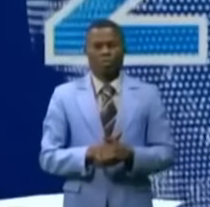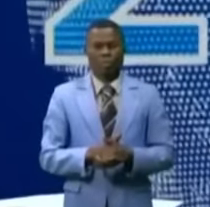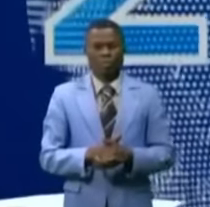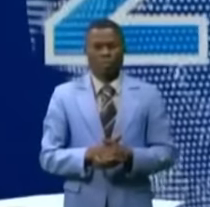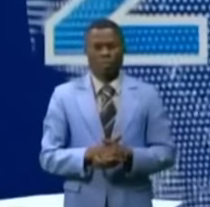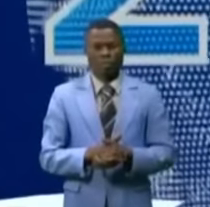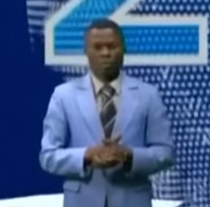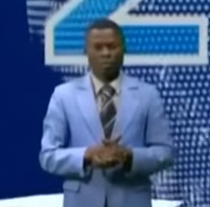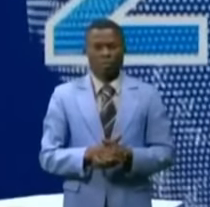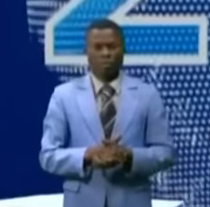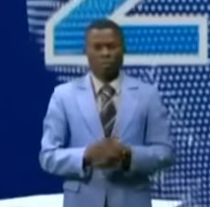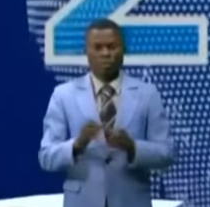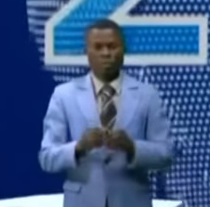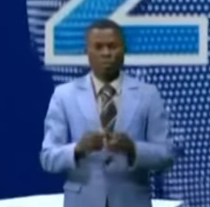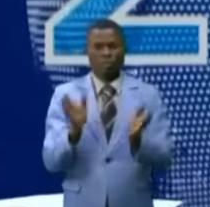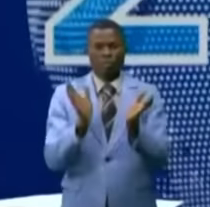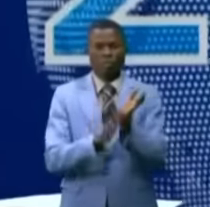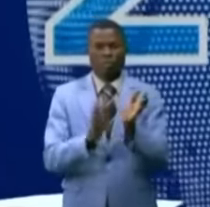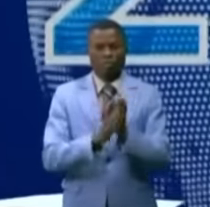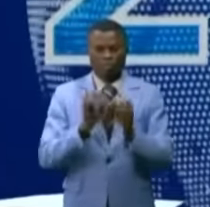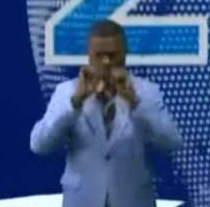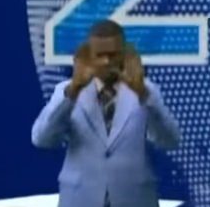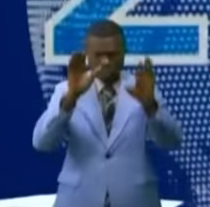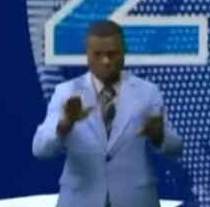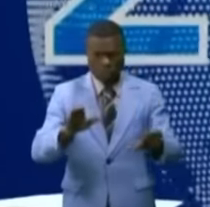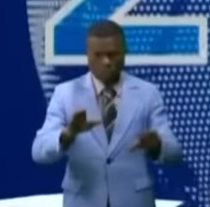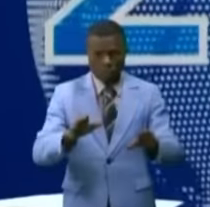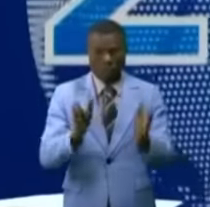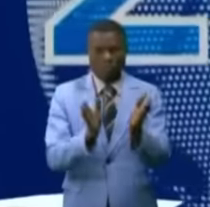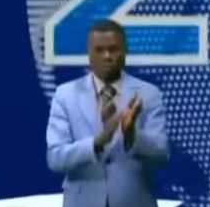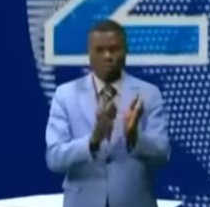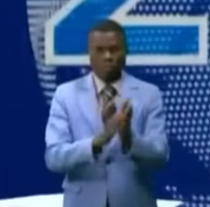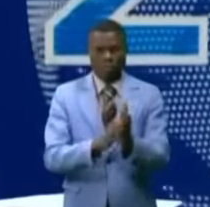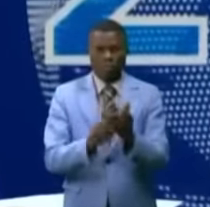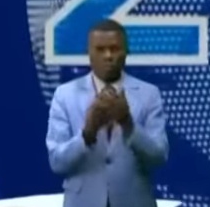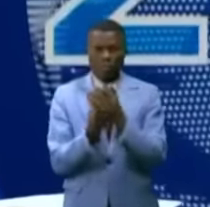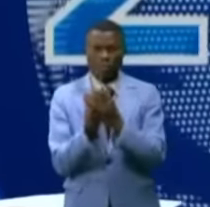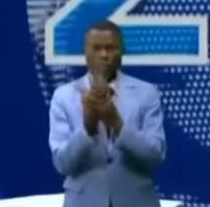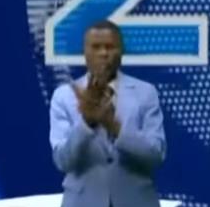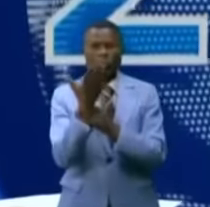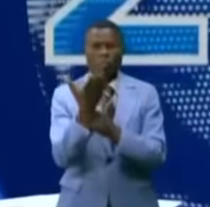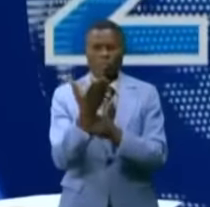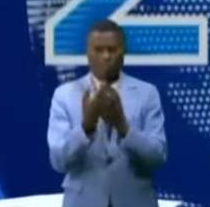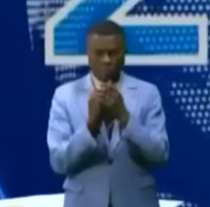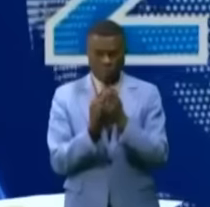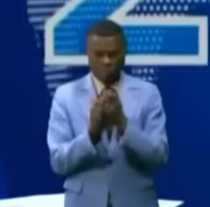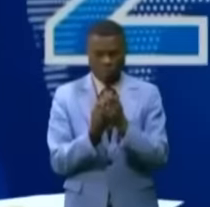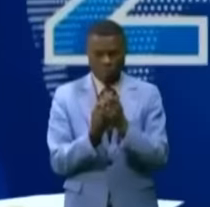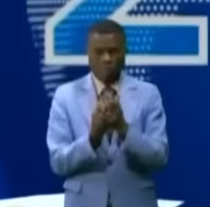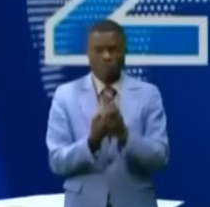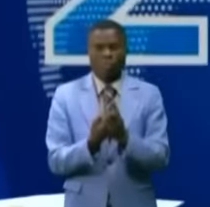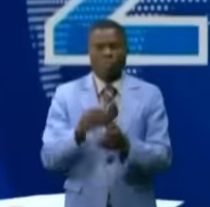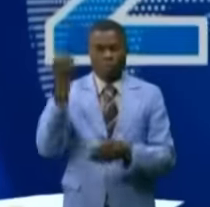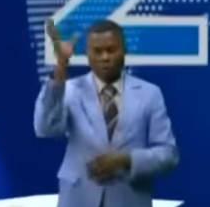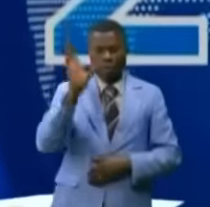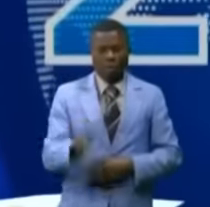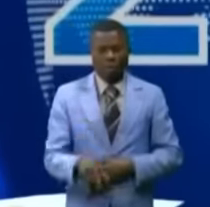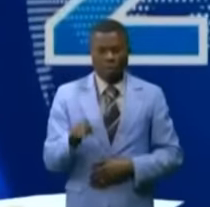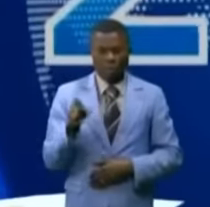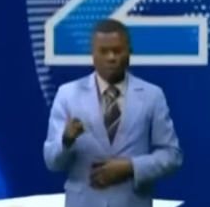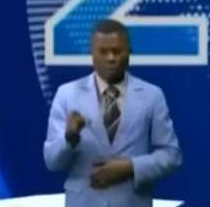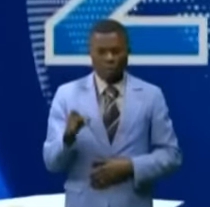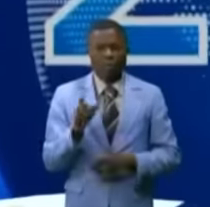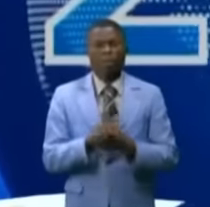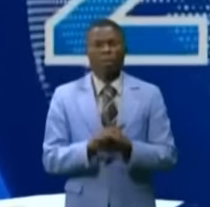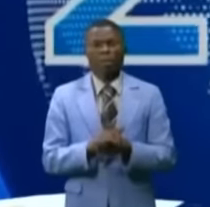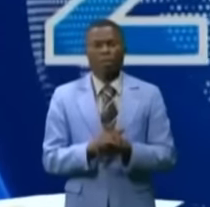Cité Lipamboli Smart City, ce complexe immobilier va sortir de terre dans les tout prochains jours à Kasangoulou. Nous sommes dans la province du